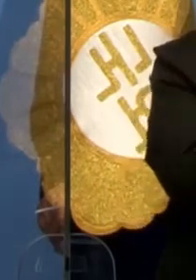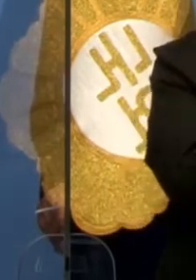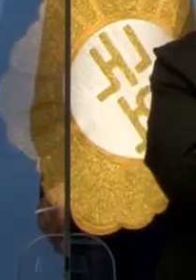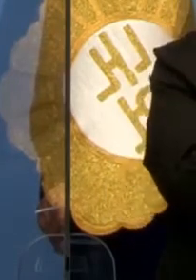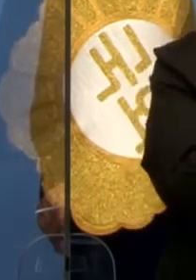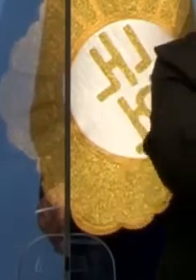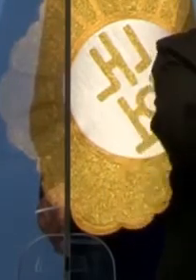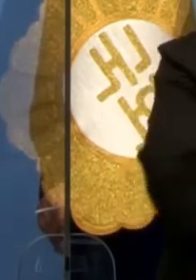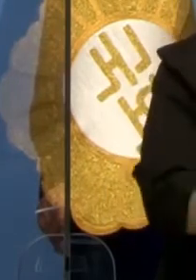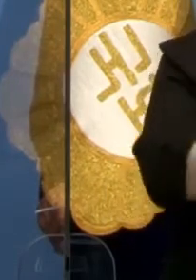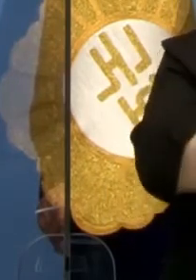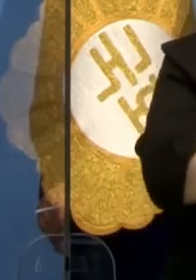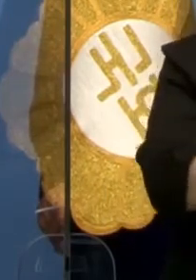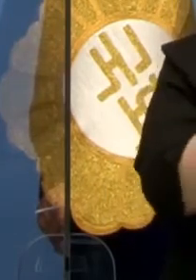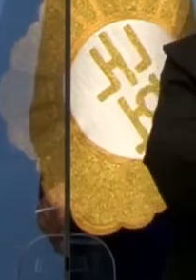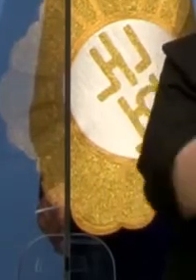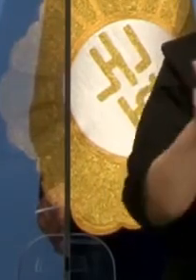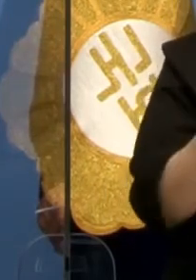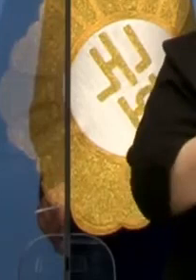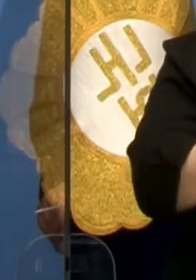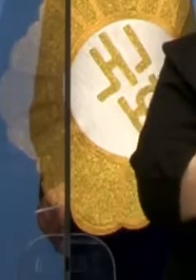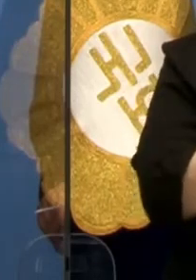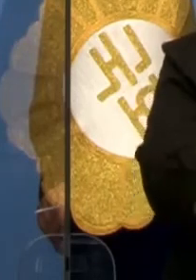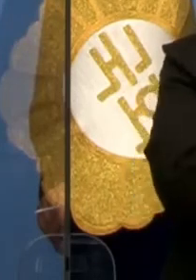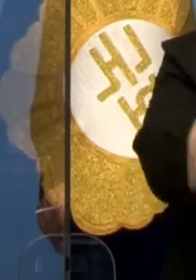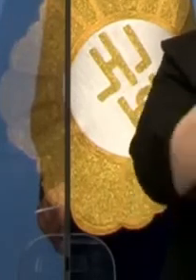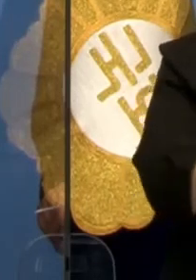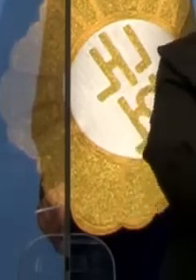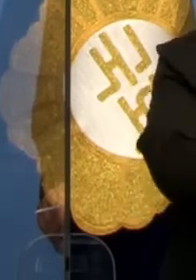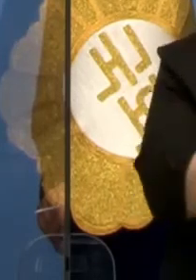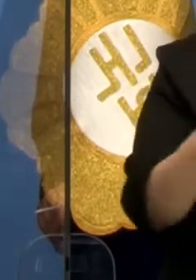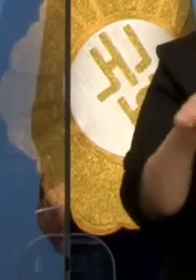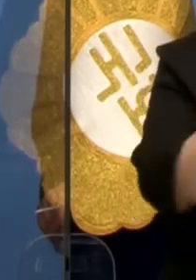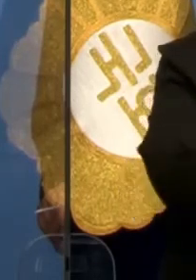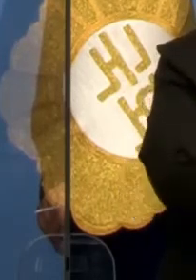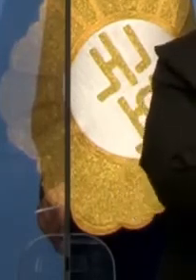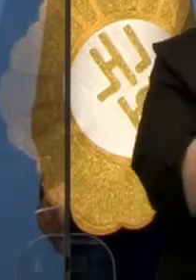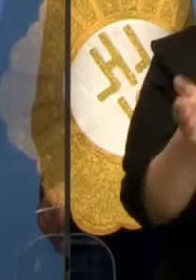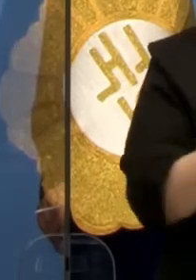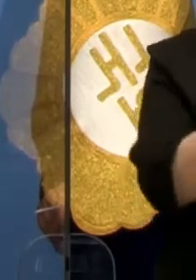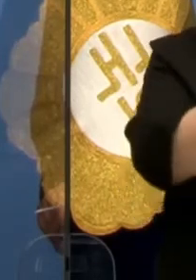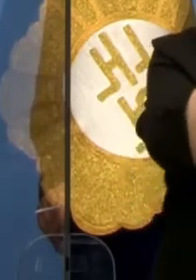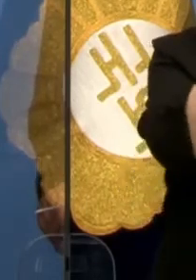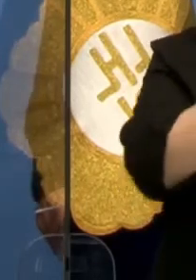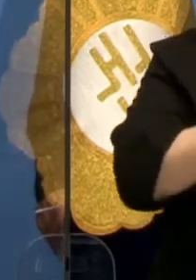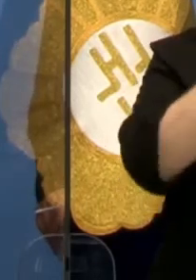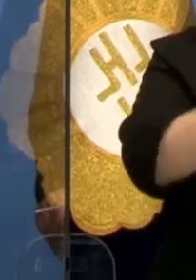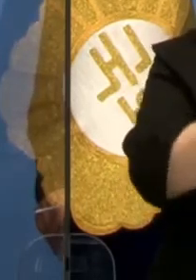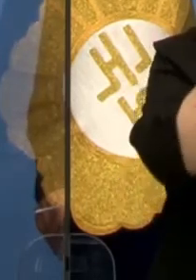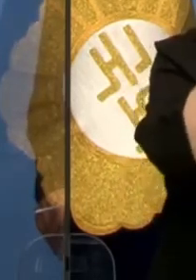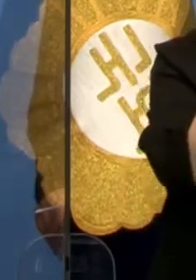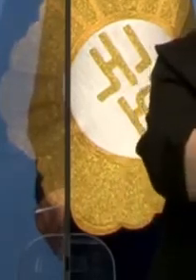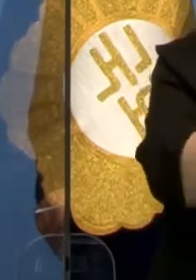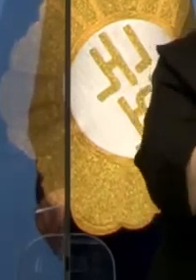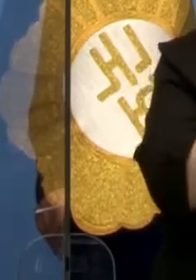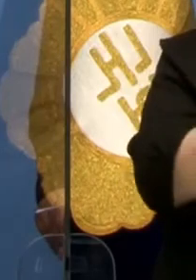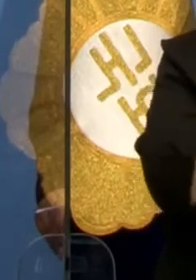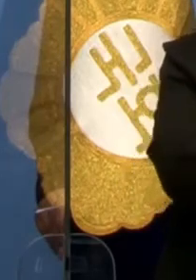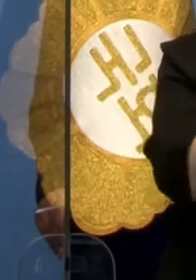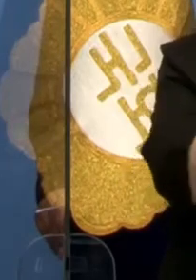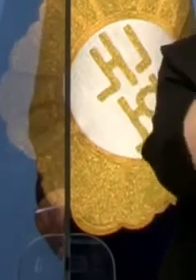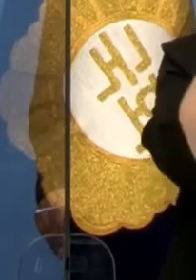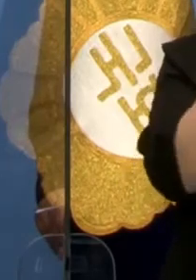재판 중인 사안에 대하여 국민에게 왜곡된 정보와 부정적 예단을 심어주기 위함이 아닌지 그 저의가